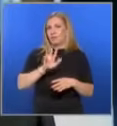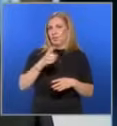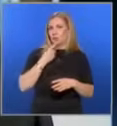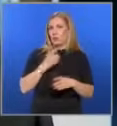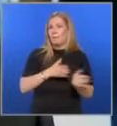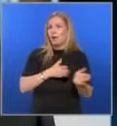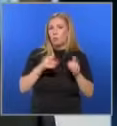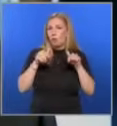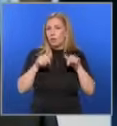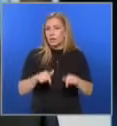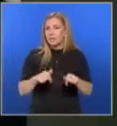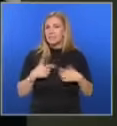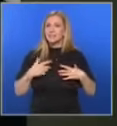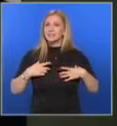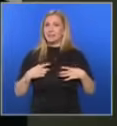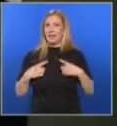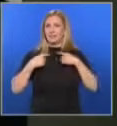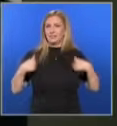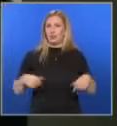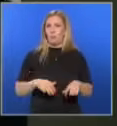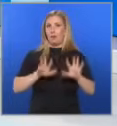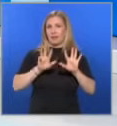По-късно звездата позира и с фланелка с номер 9.